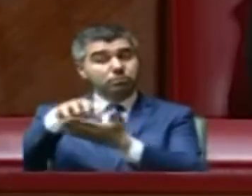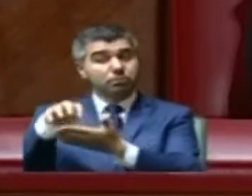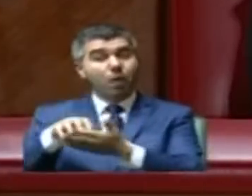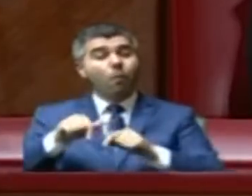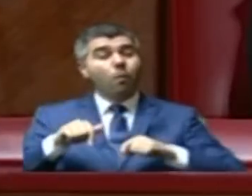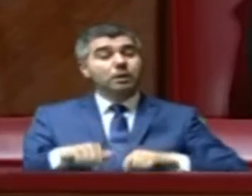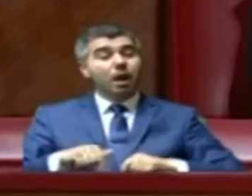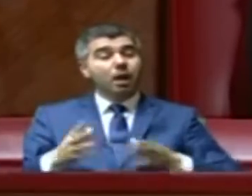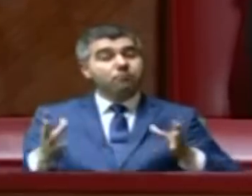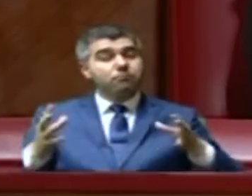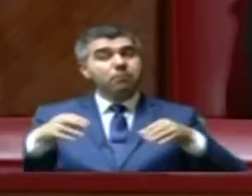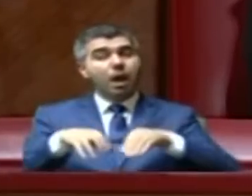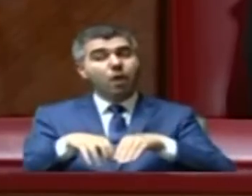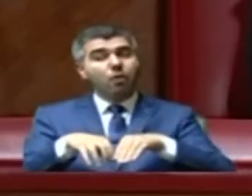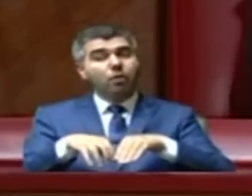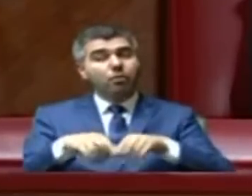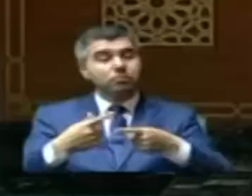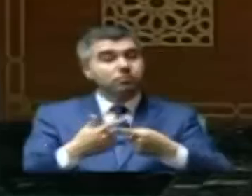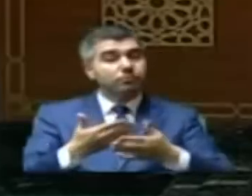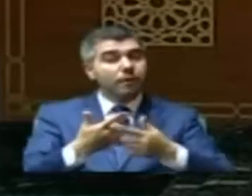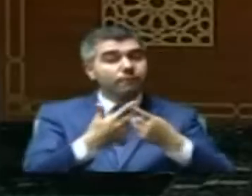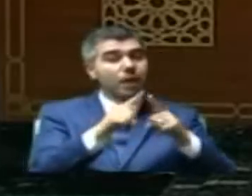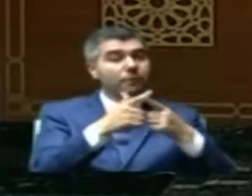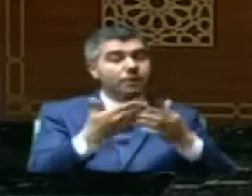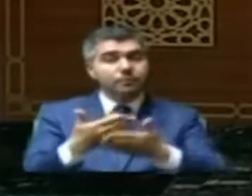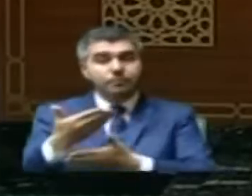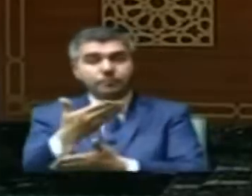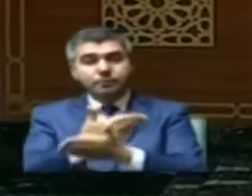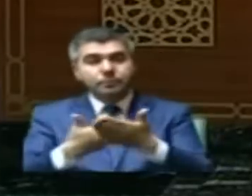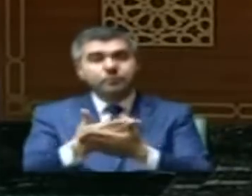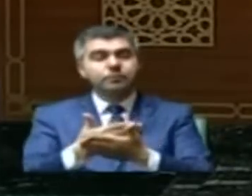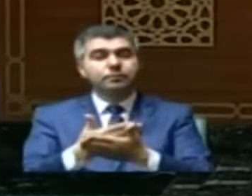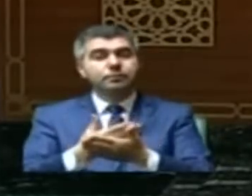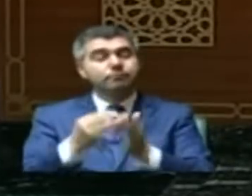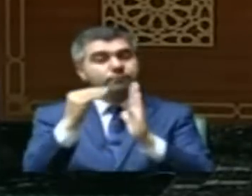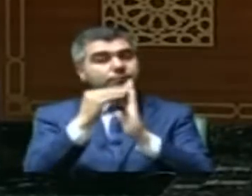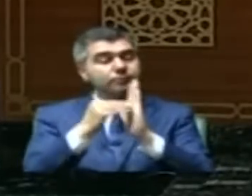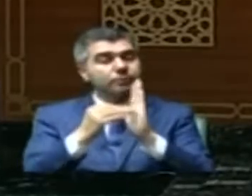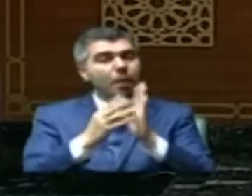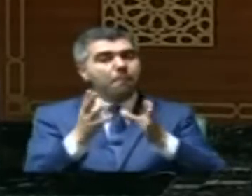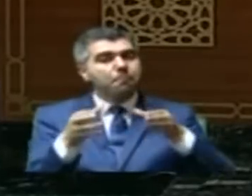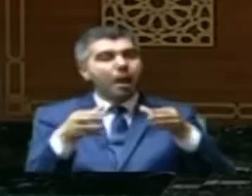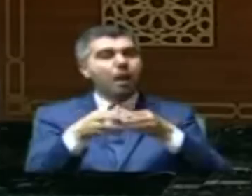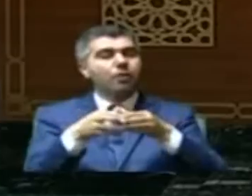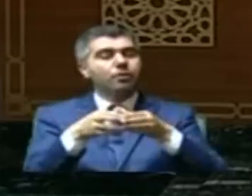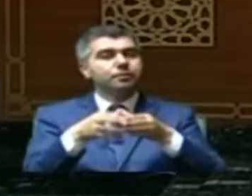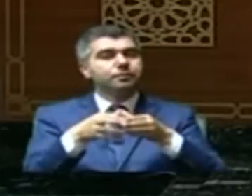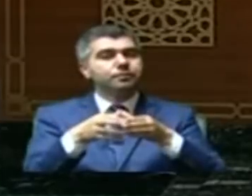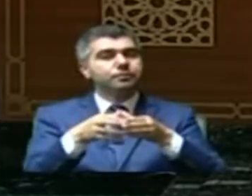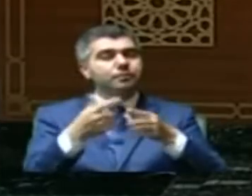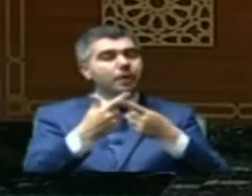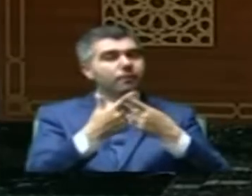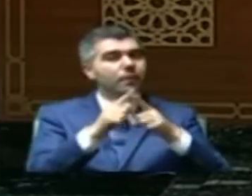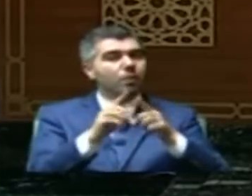تنزيل الرؤيه الاستراتيجيه وهذه من اليات تطبيق هذا الالقائيه في التنفيذ